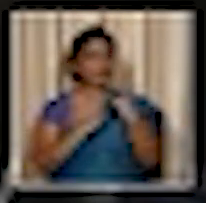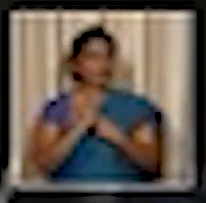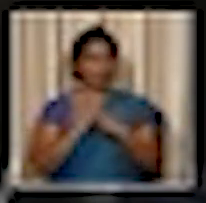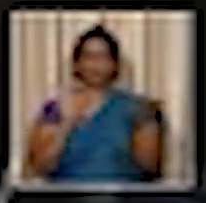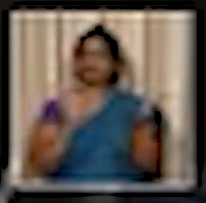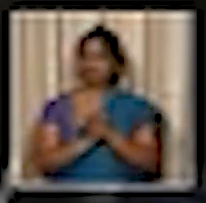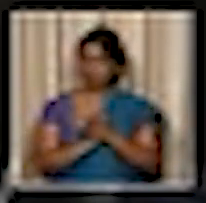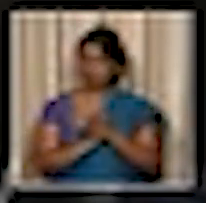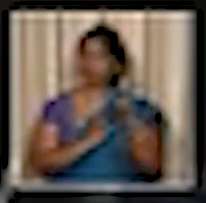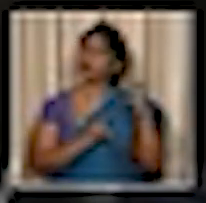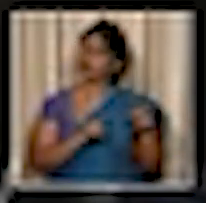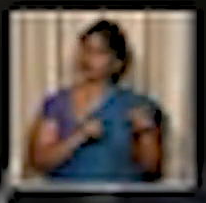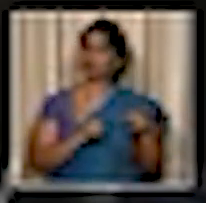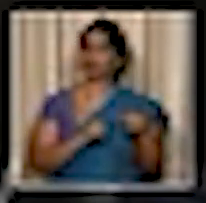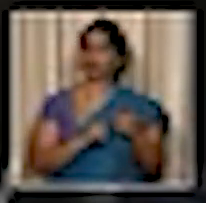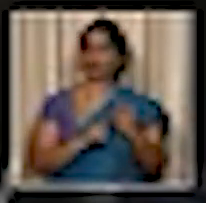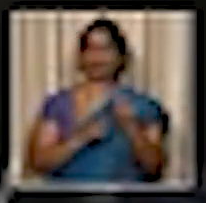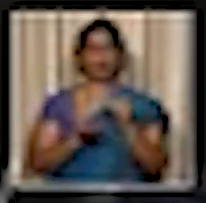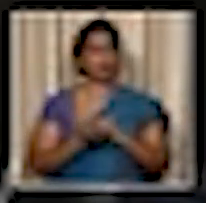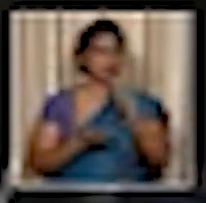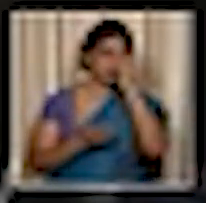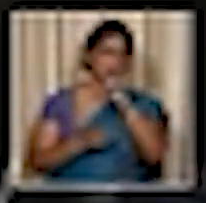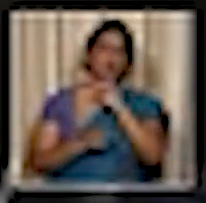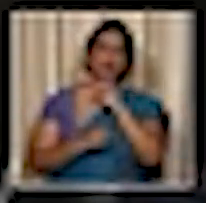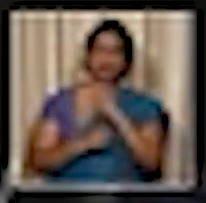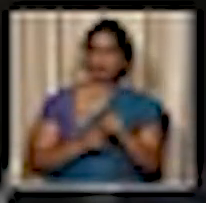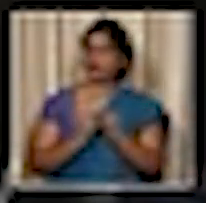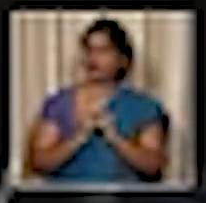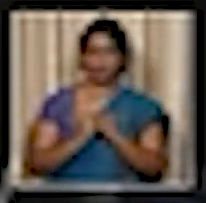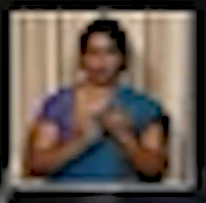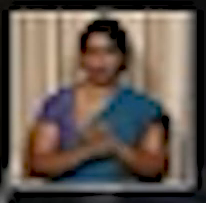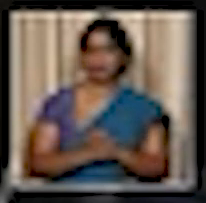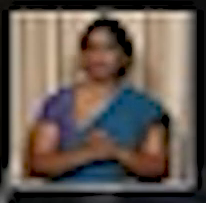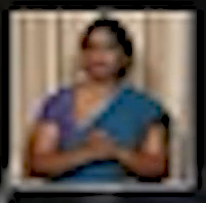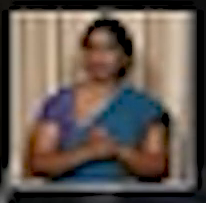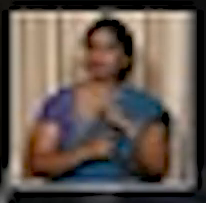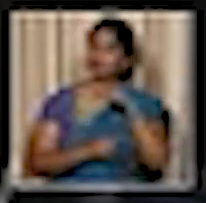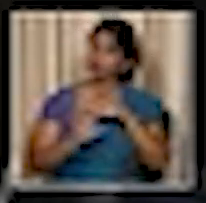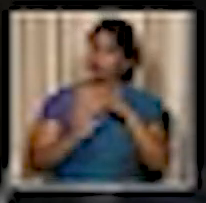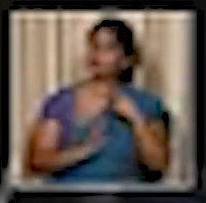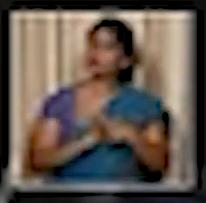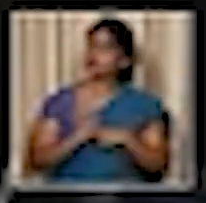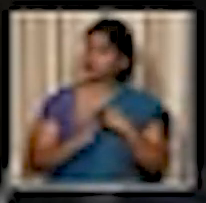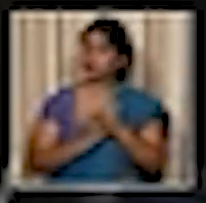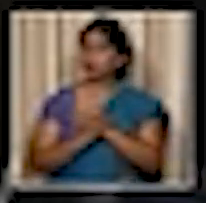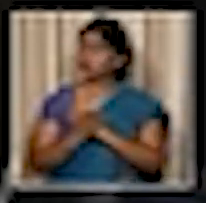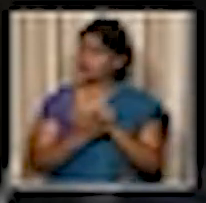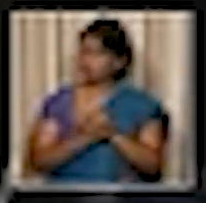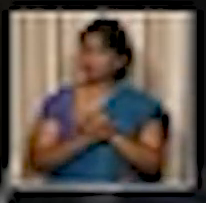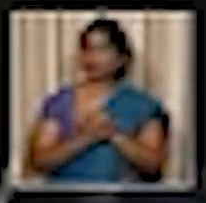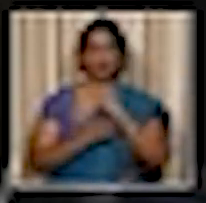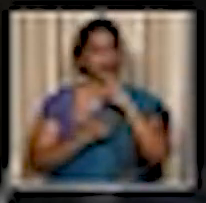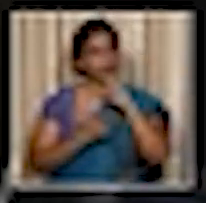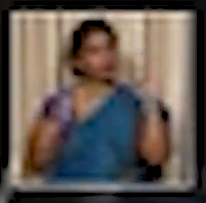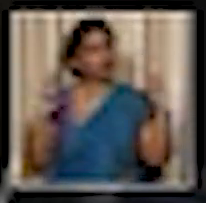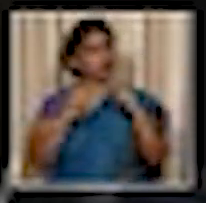අතර ඒවා ආයාචන අවශ්‍යයෙන් ඉදිරිපත් කිරීම අනවශ්‍ය වන්නේය. එහෙත් ශ්‍රී ලංකාවේ සියලුම